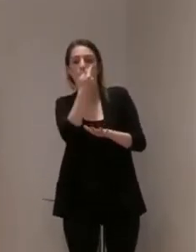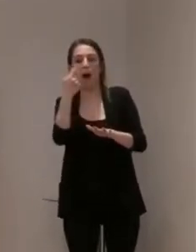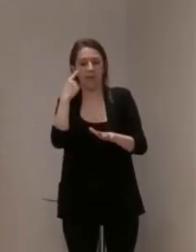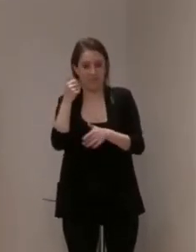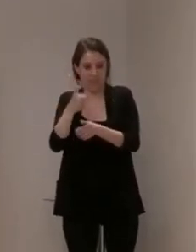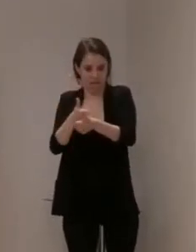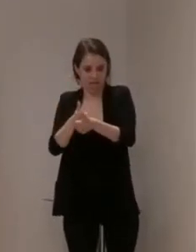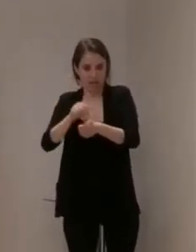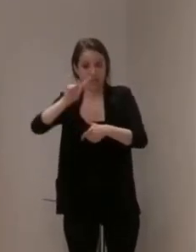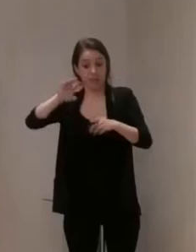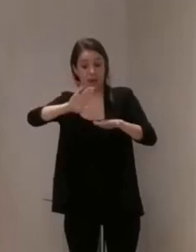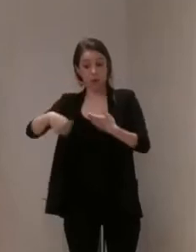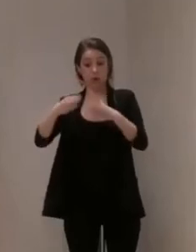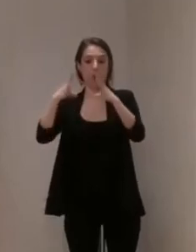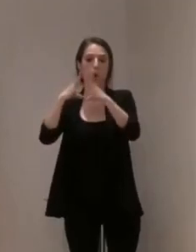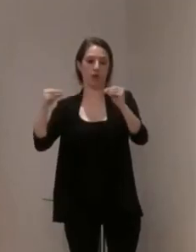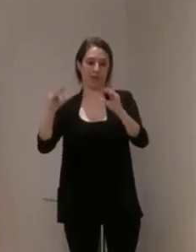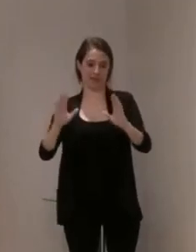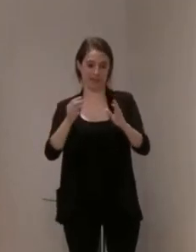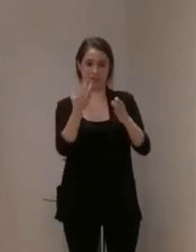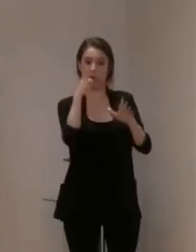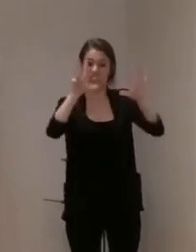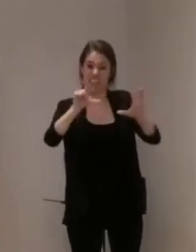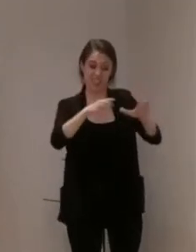d'universitat. Això era Vilaretana.